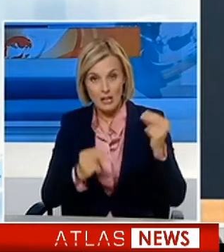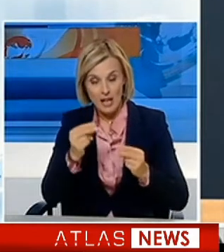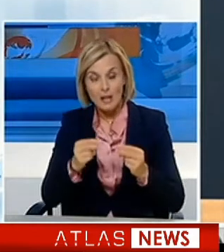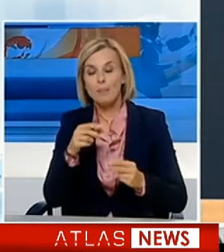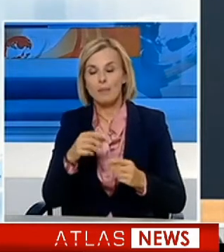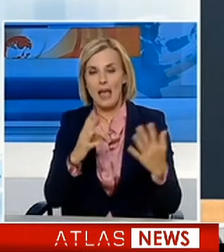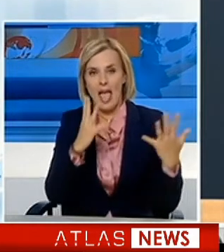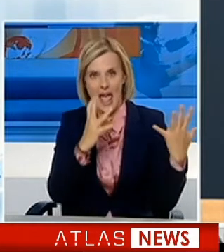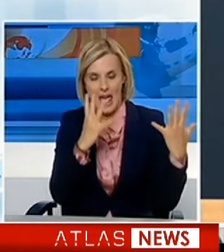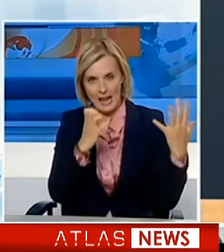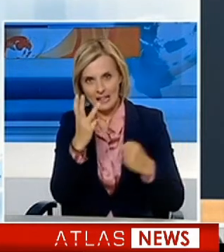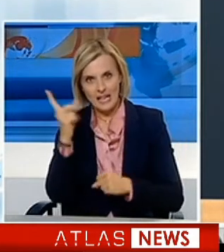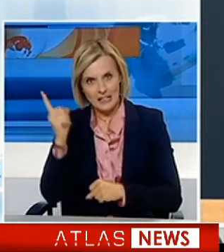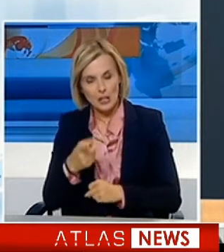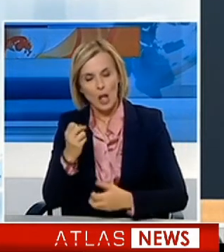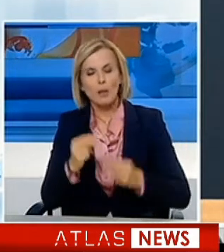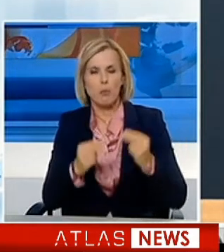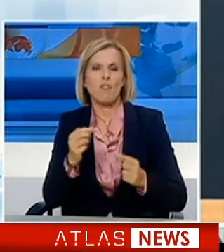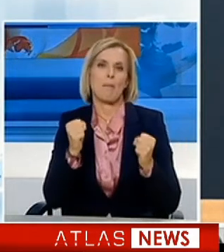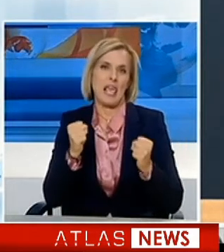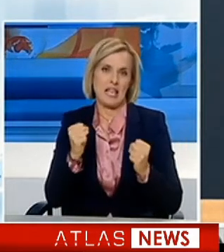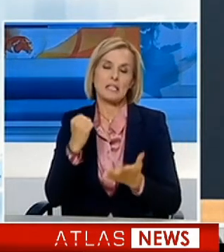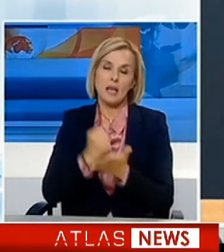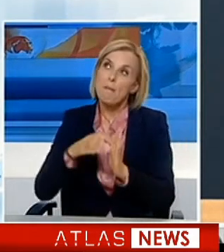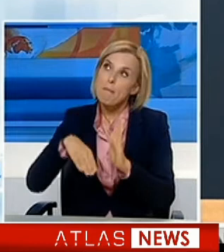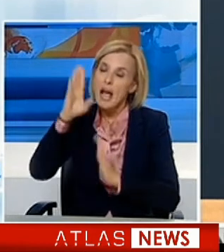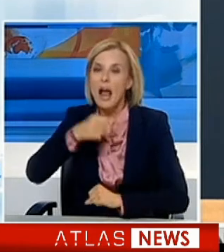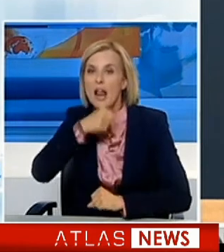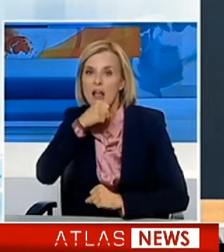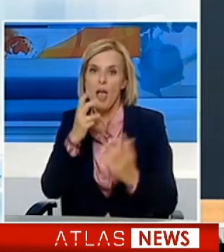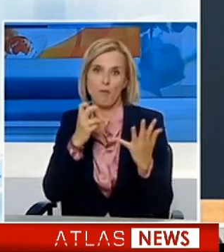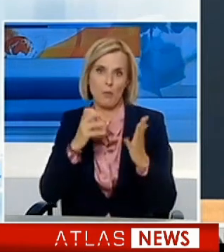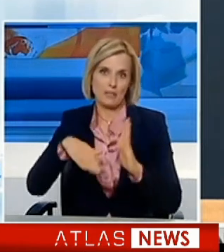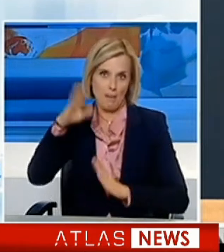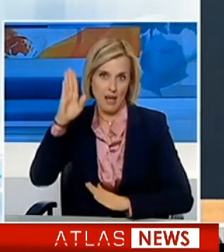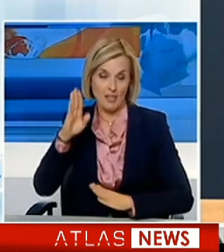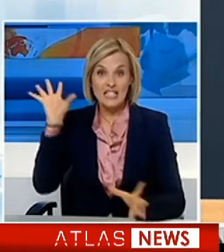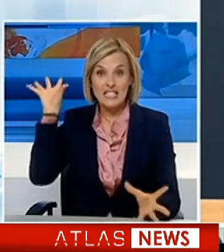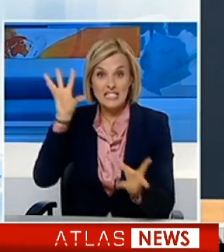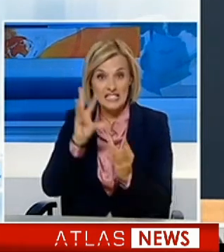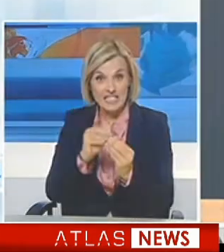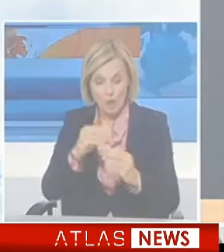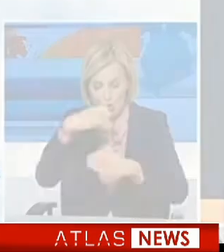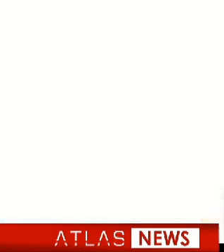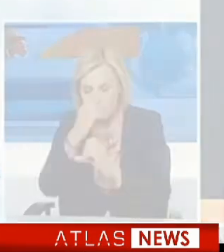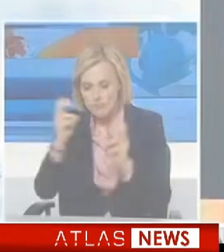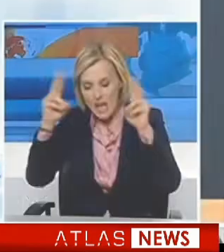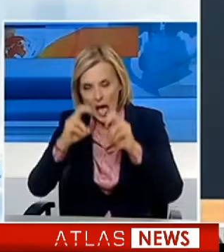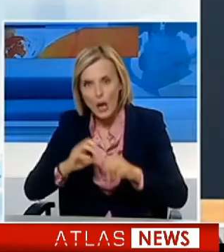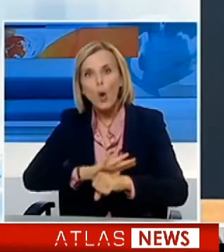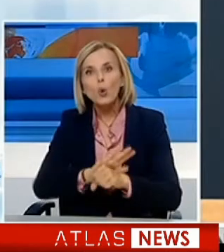υποκείμενο νόσημα ή και ηλικία 70 ετών και άνω. Έχουν έως σήμερα συνολικά ελεγχθεί 90.043 κλινικά